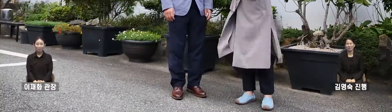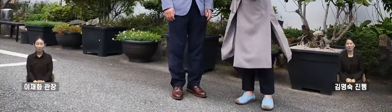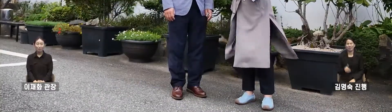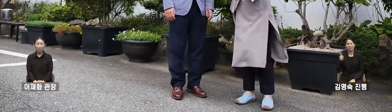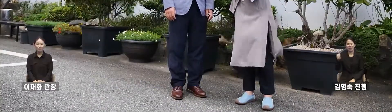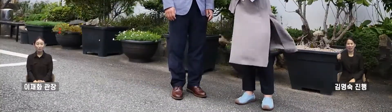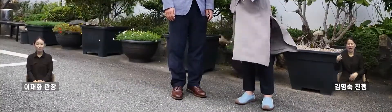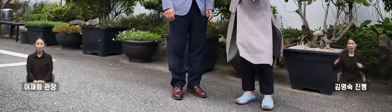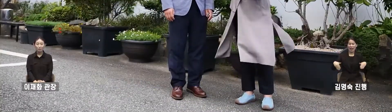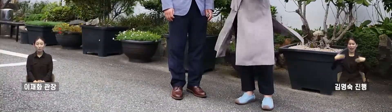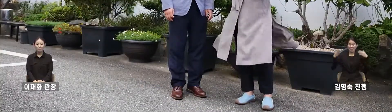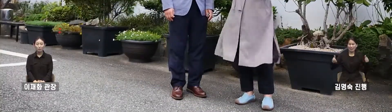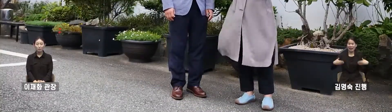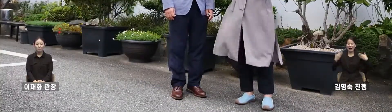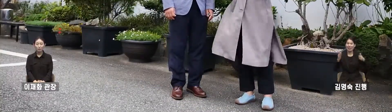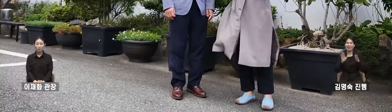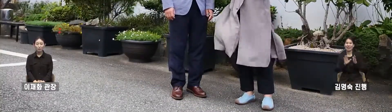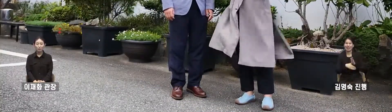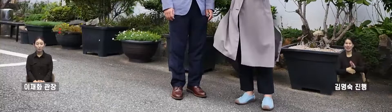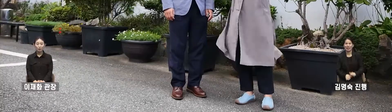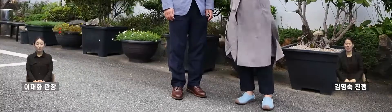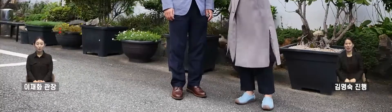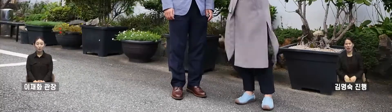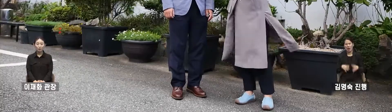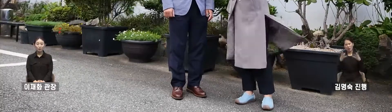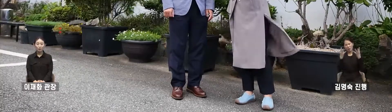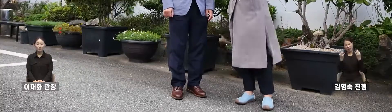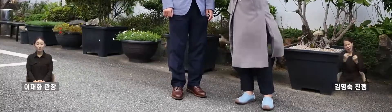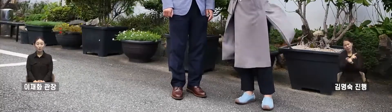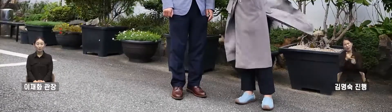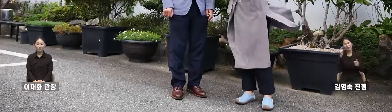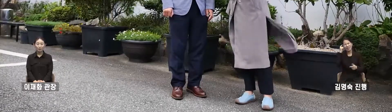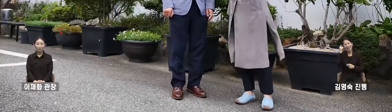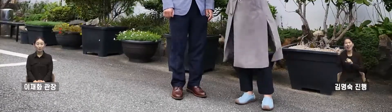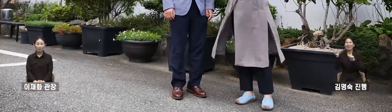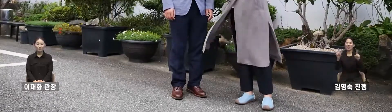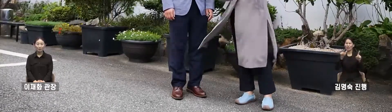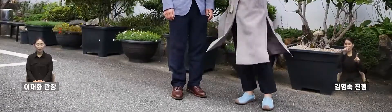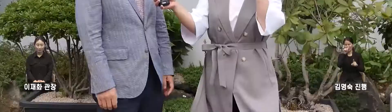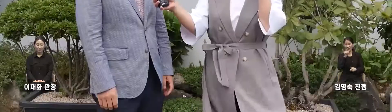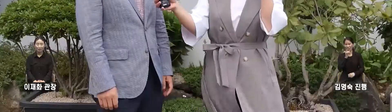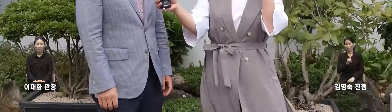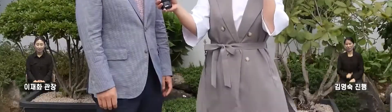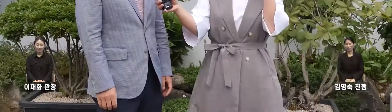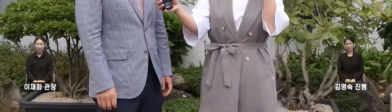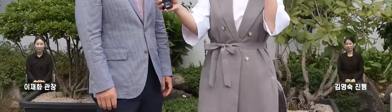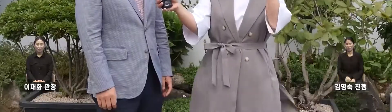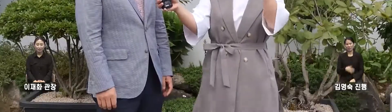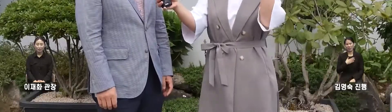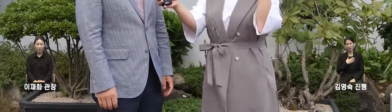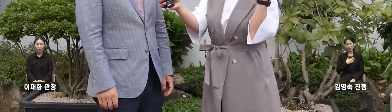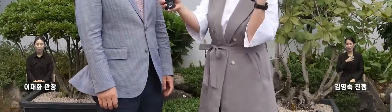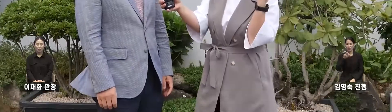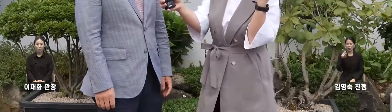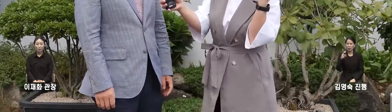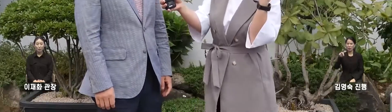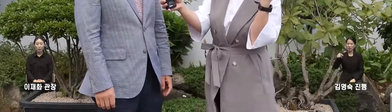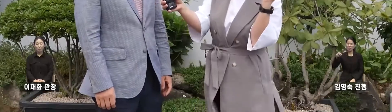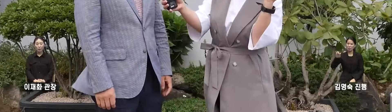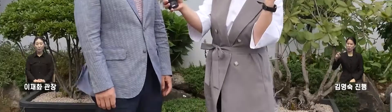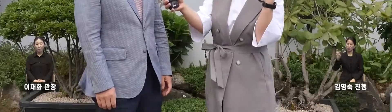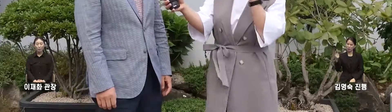이제 가을하면 사실 많은 것들이 조금 생각나잖아요. 예. 저는 먼저 뭐